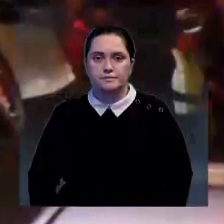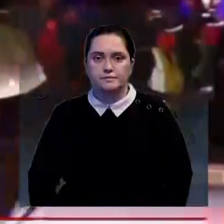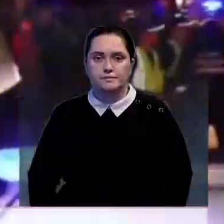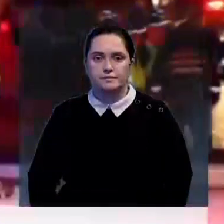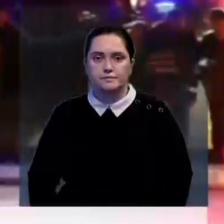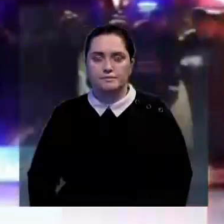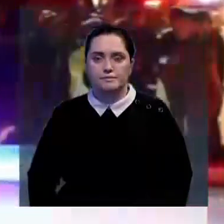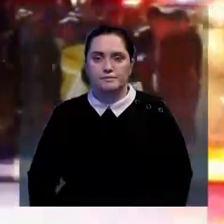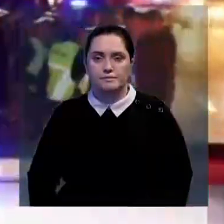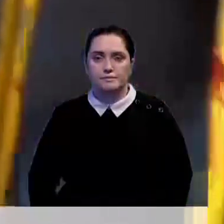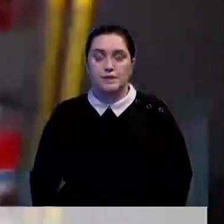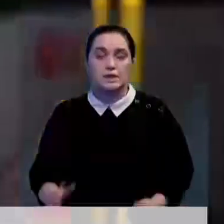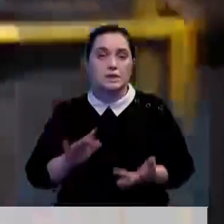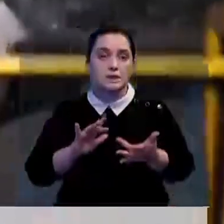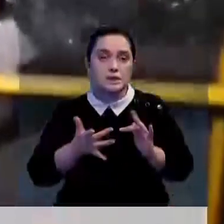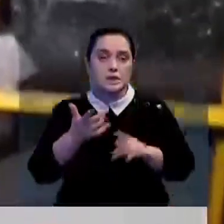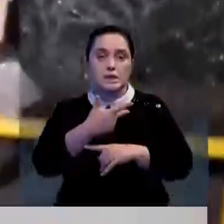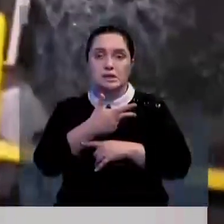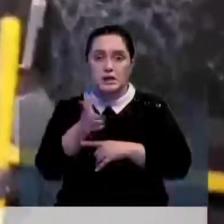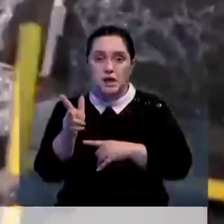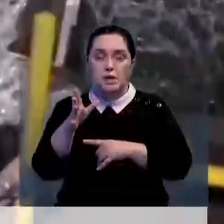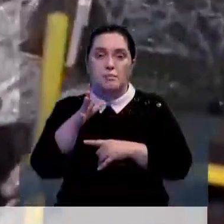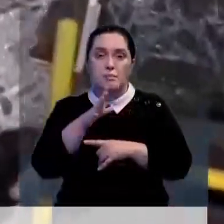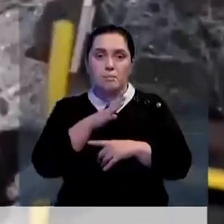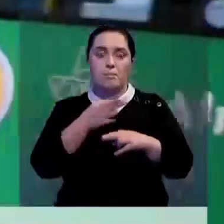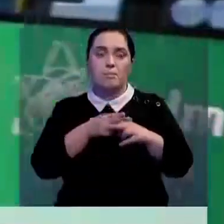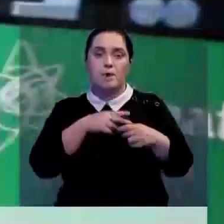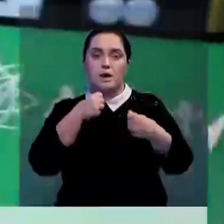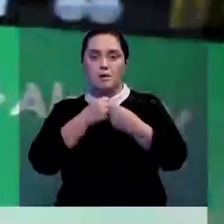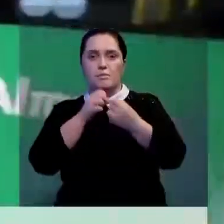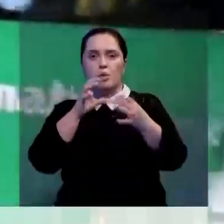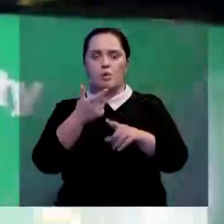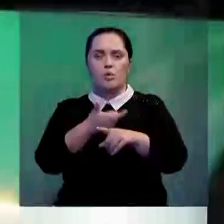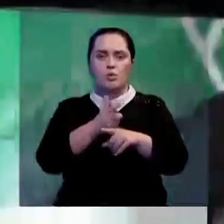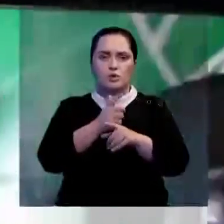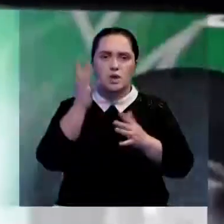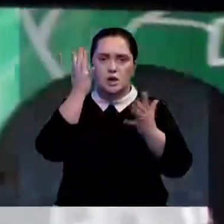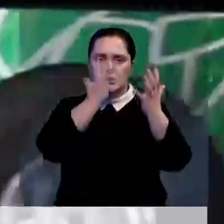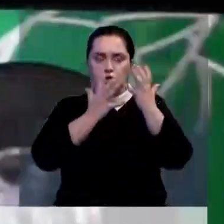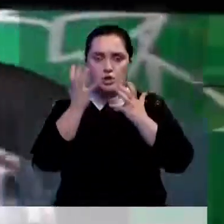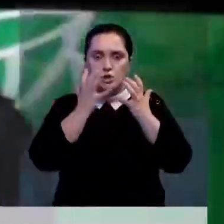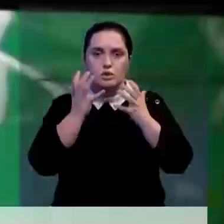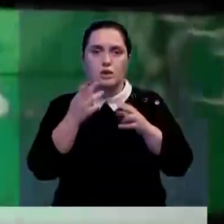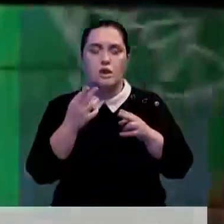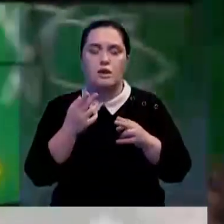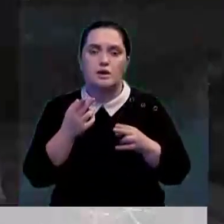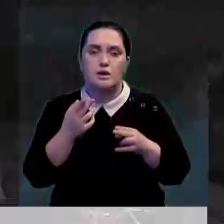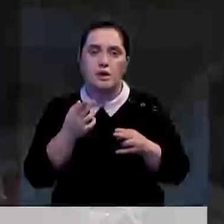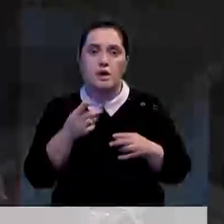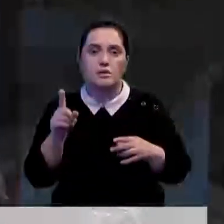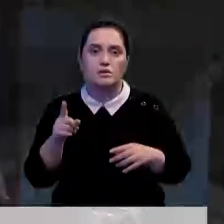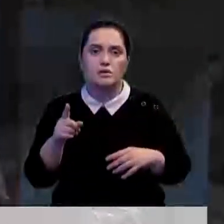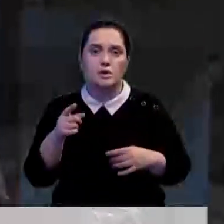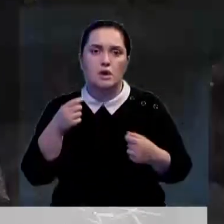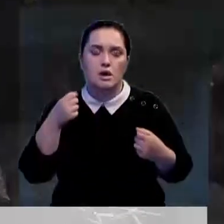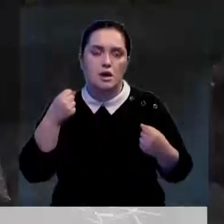Судя по этим кадрам из социальных сетей, снятым очевидцами аварии, ДТП с автобусом было очень серьезным. И никто не погиб лишь по счастливой случайности. Тяжелое